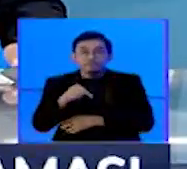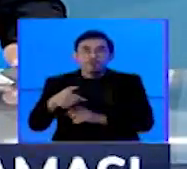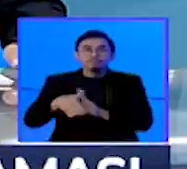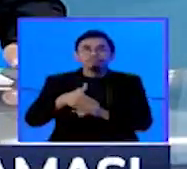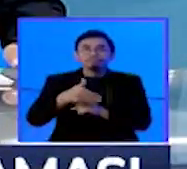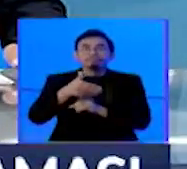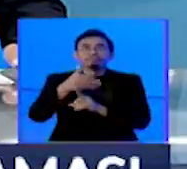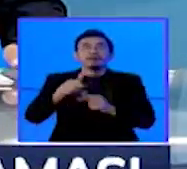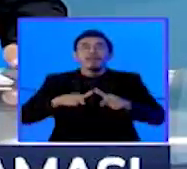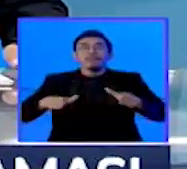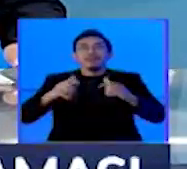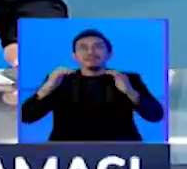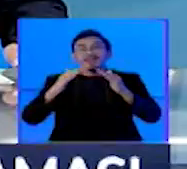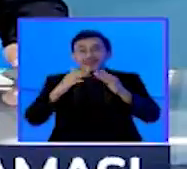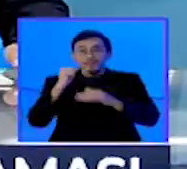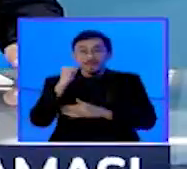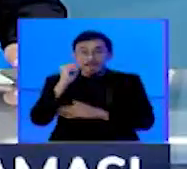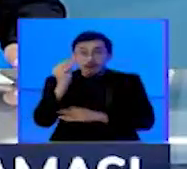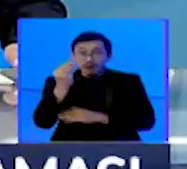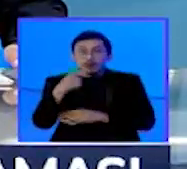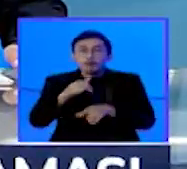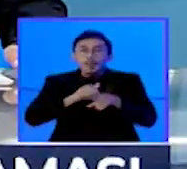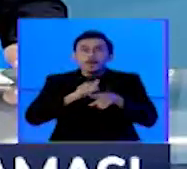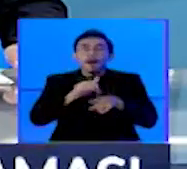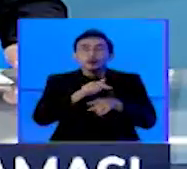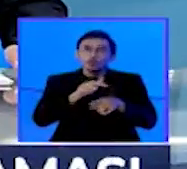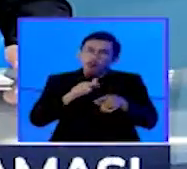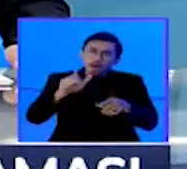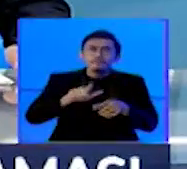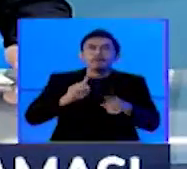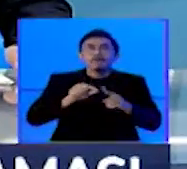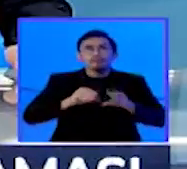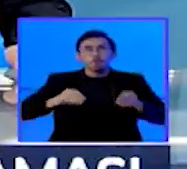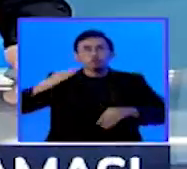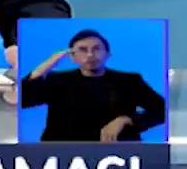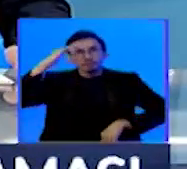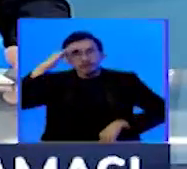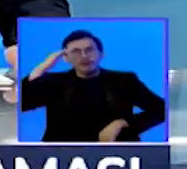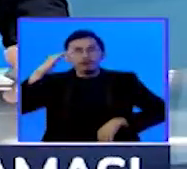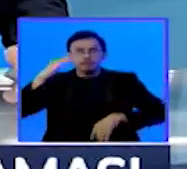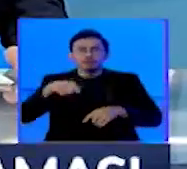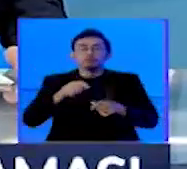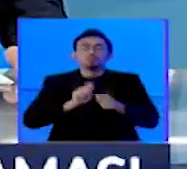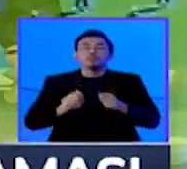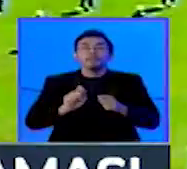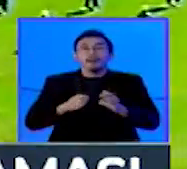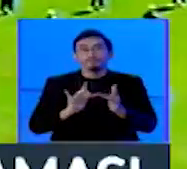halaman Istana Merdeka, Jakarta. Geladi bersih lengkap dengan petugas upacara digelar secara virtual.